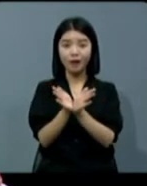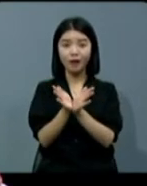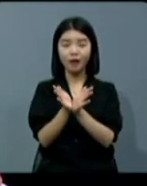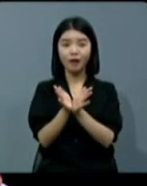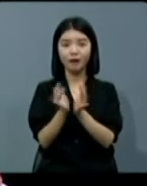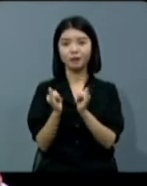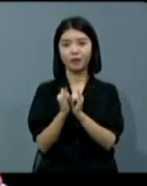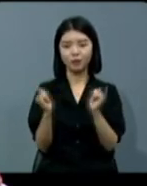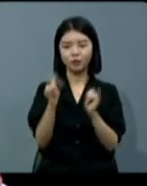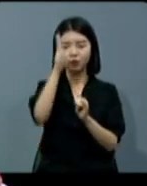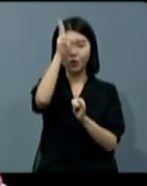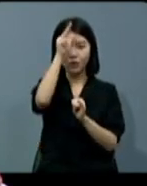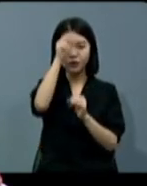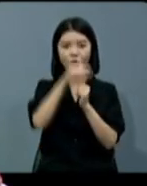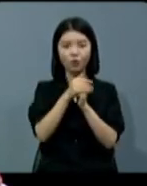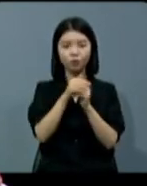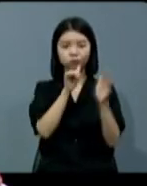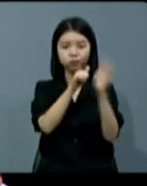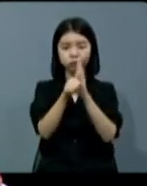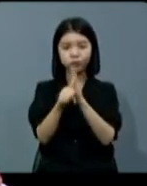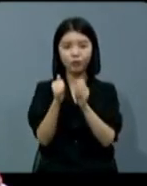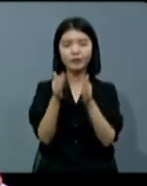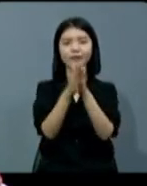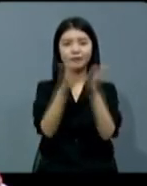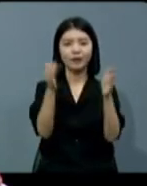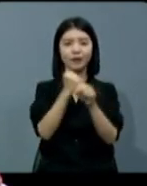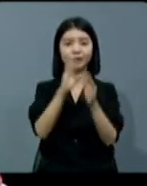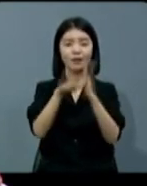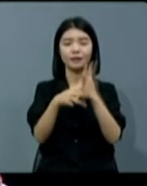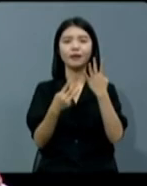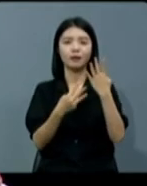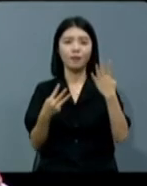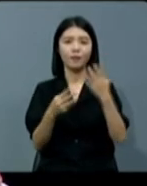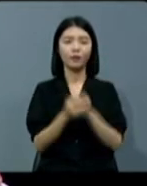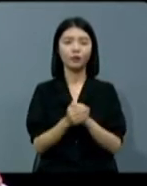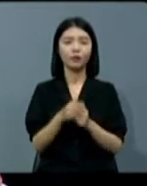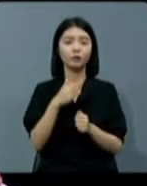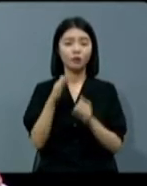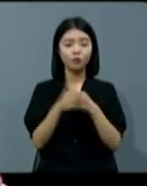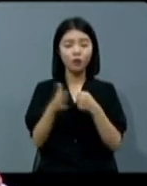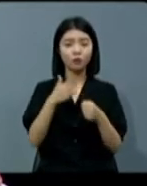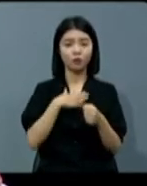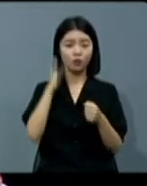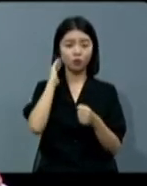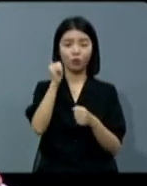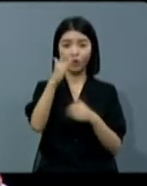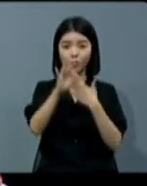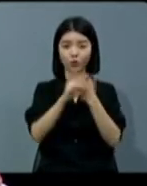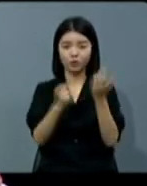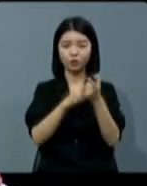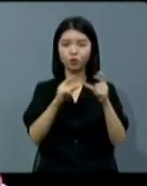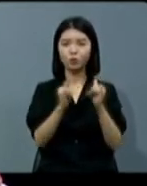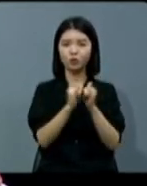주모자들이 경찰서를 습격한 날이 시작된 날이 4.3입니다. 그래서 저는 대통령이 되면